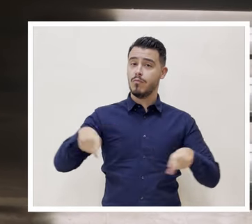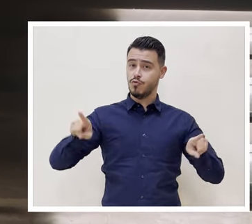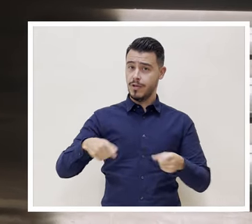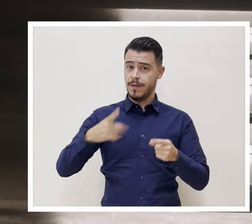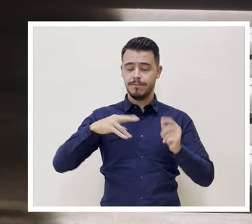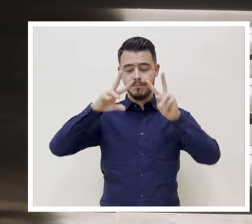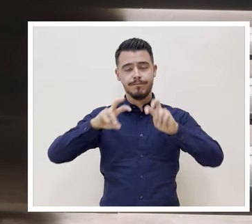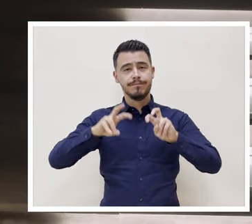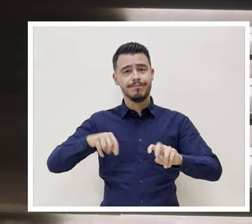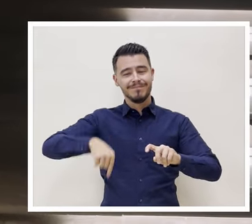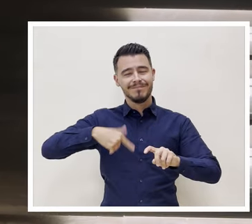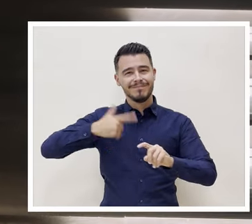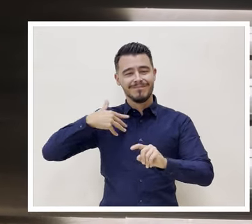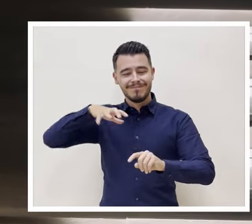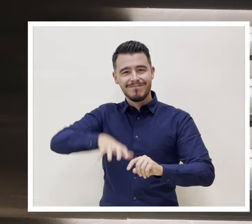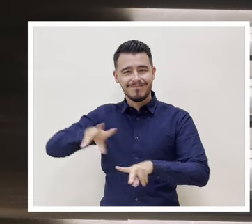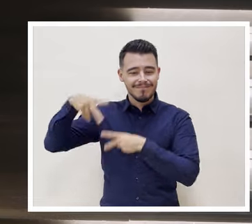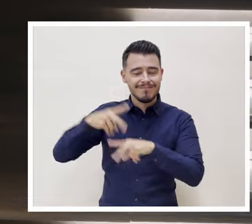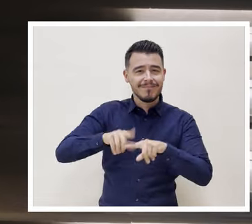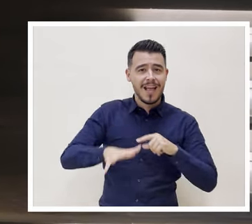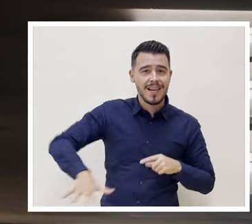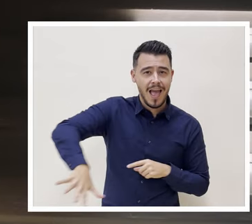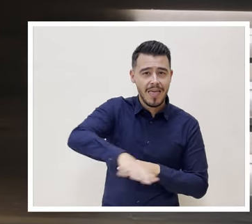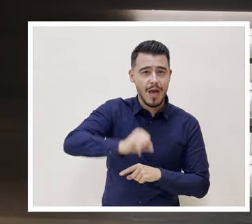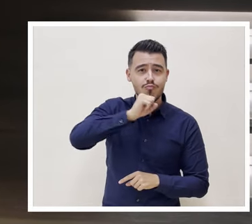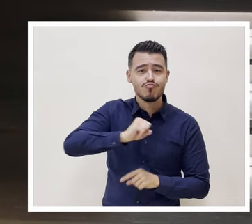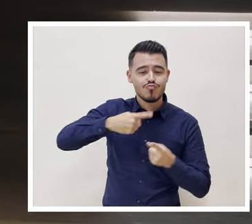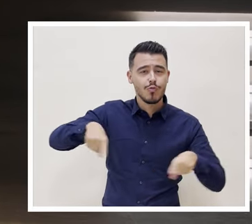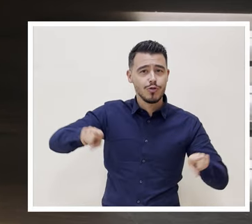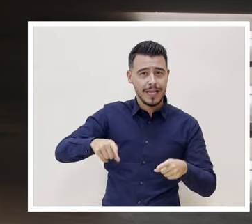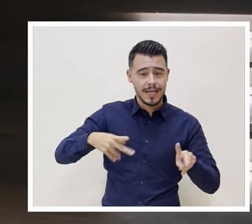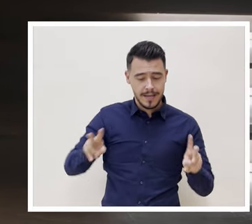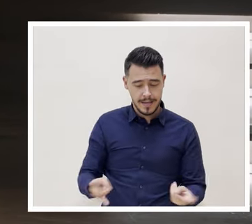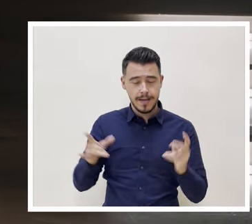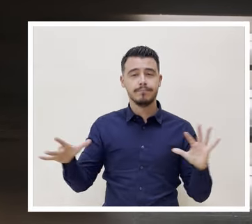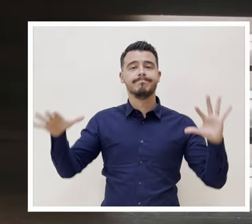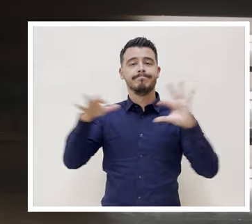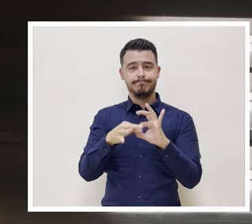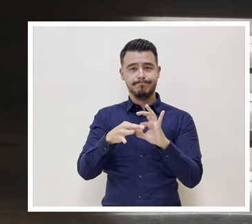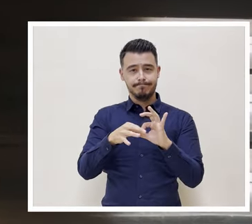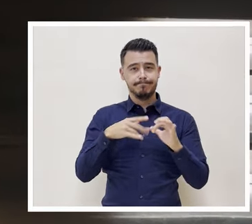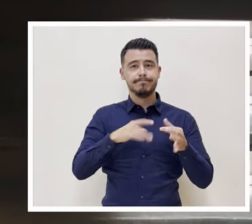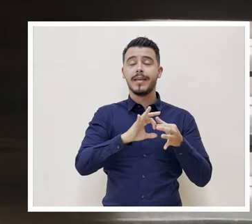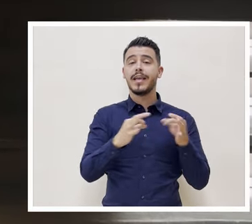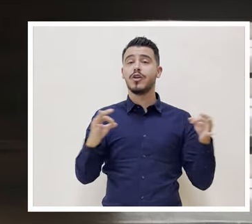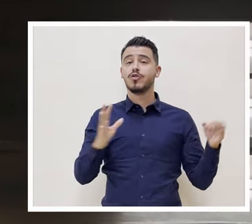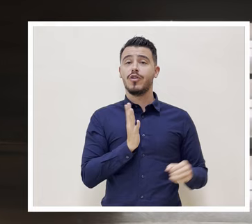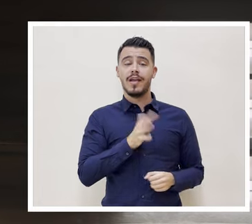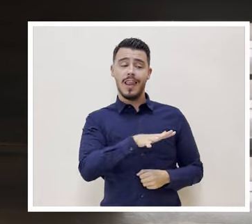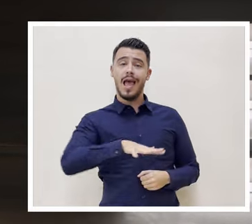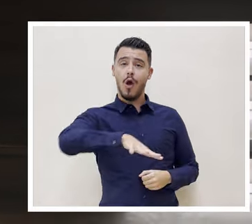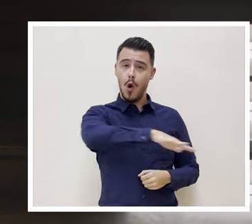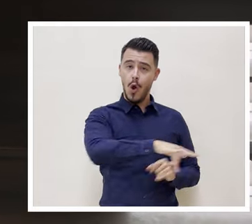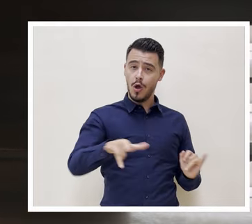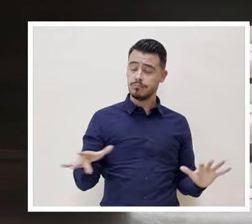τη μουσική παράδοση του τόπου μας, είναι εύκολο να διαπιστώσουμε πόσο άρρηκτα συνδέεται η ιστορία του ελληνικού λαού με